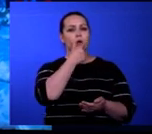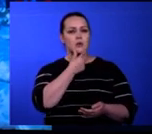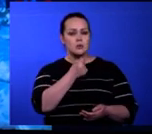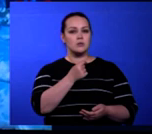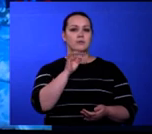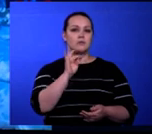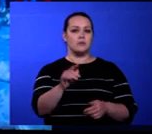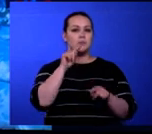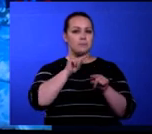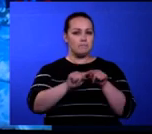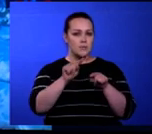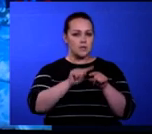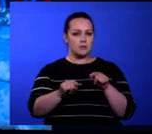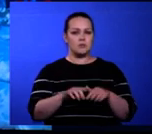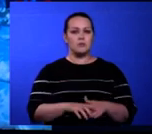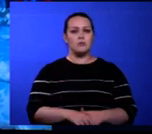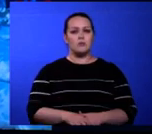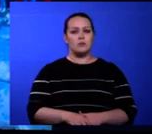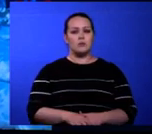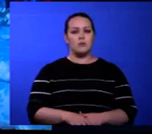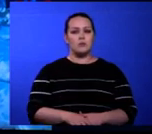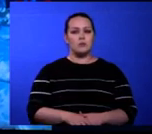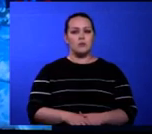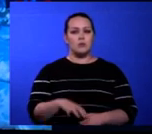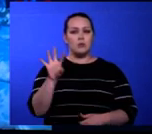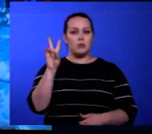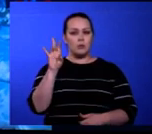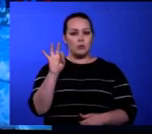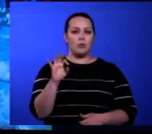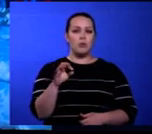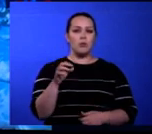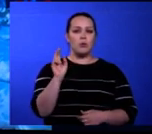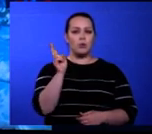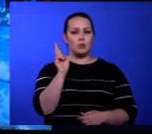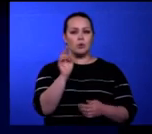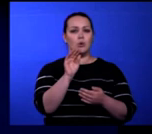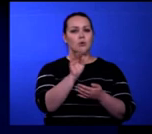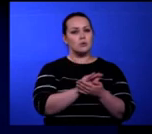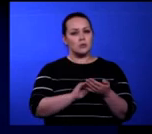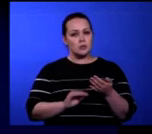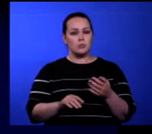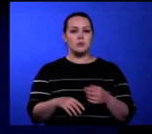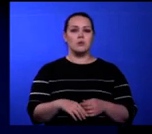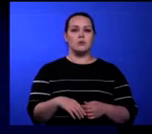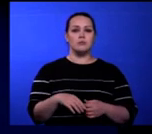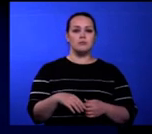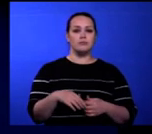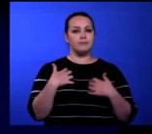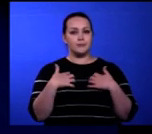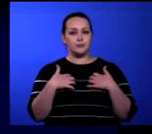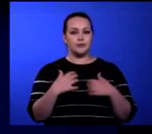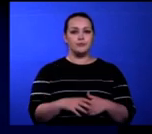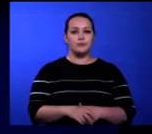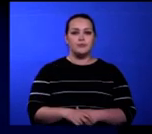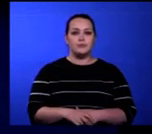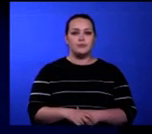достаточно быстро. Ну а те, кто не успел, догоняйте нас. Мы же приступаем к следующему этапу.